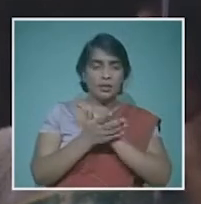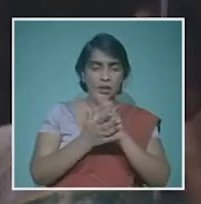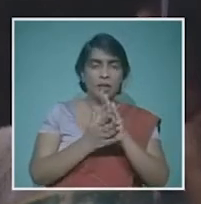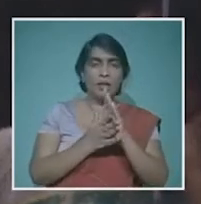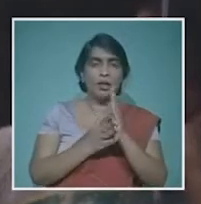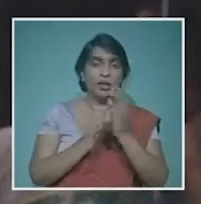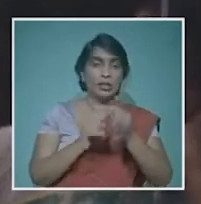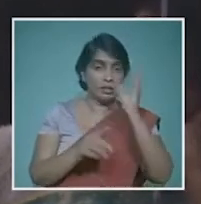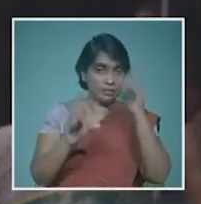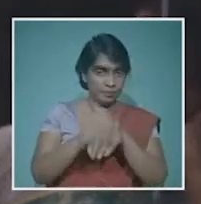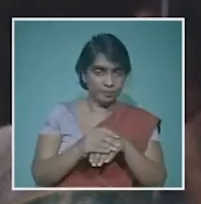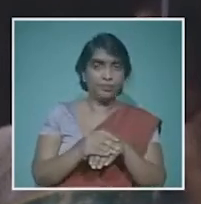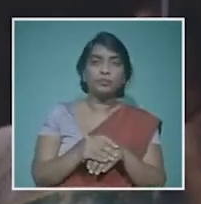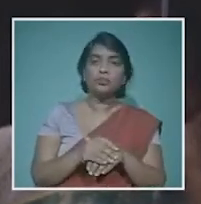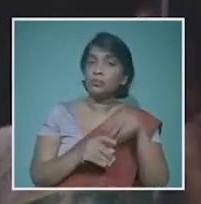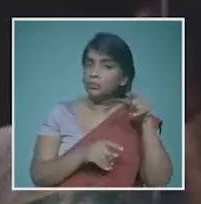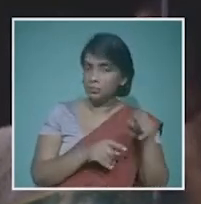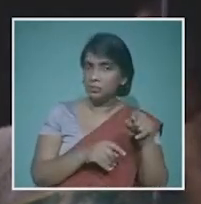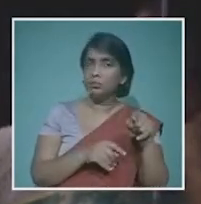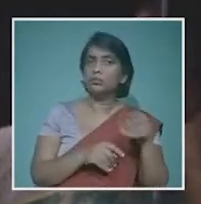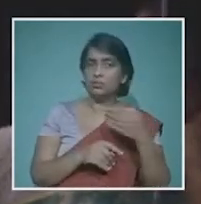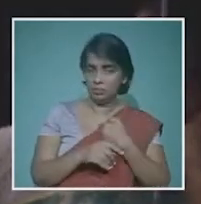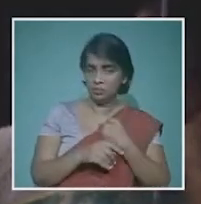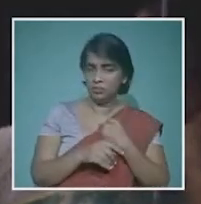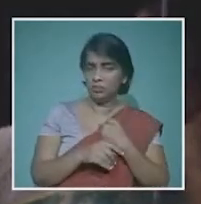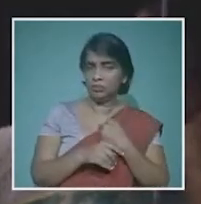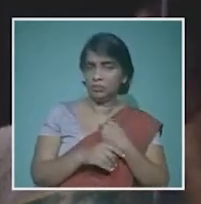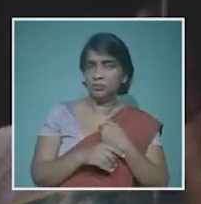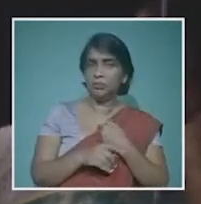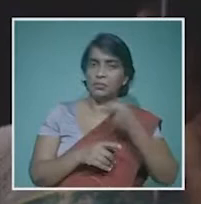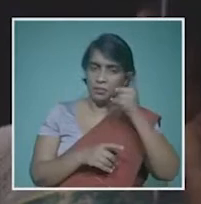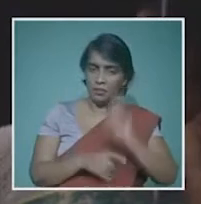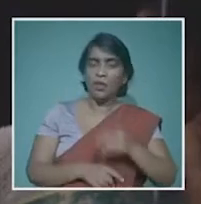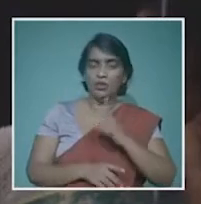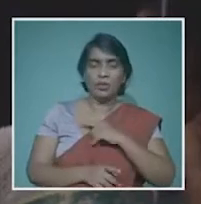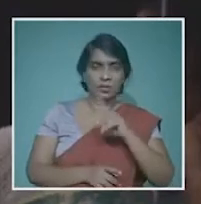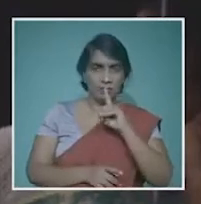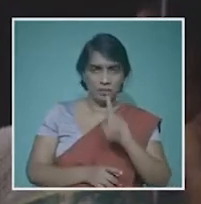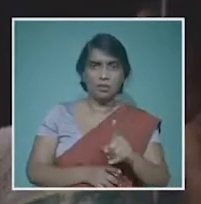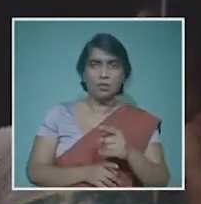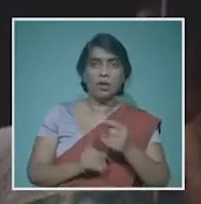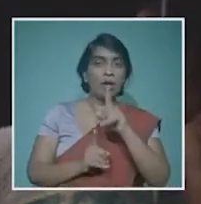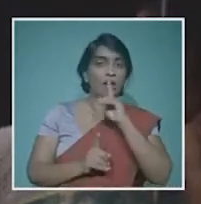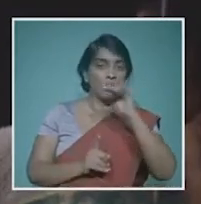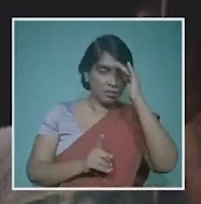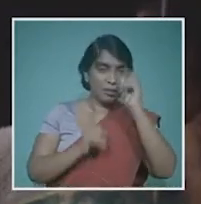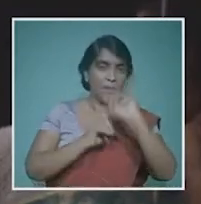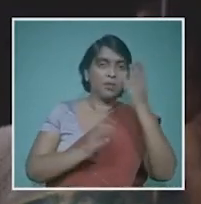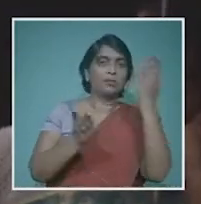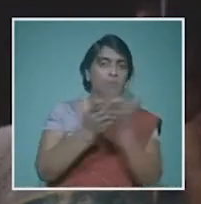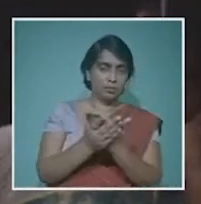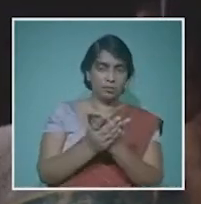මැතිතුමා සභාපතිත්වය දරන්නේ. ඒකි මම අවසර ඉල්ලනවා ඒක කතානායකතුමාගෙන් හැසත්ගත කරන්න.